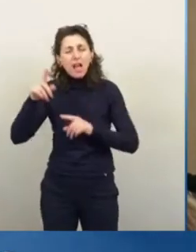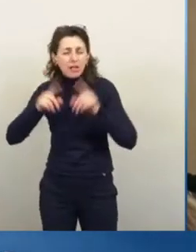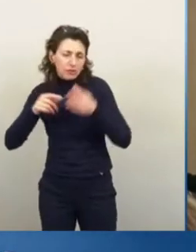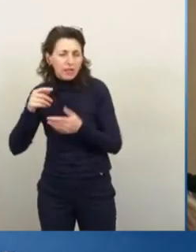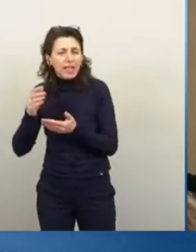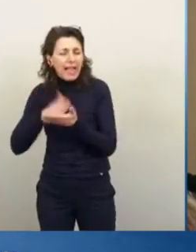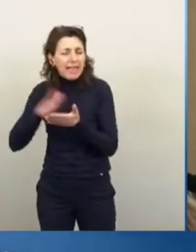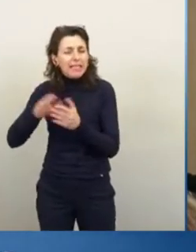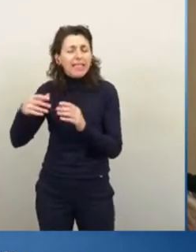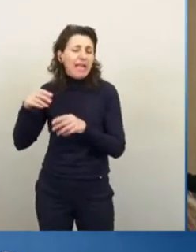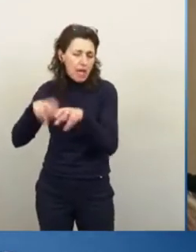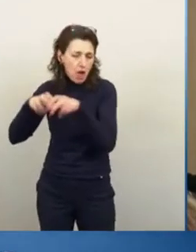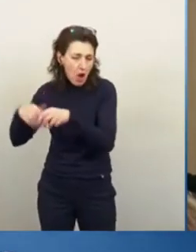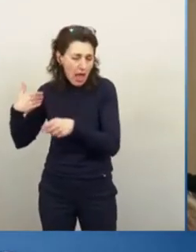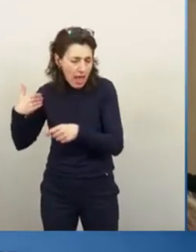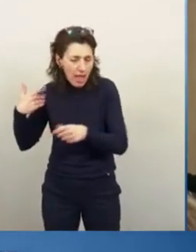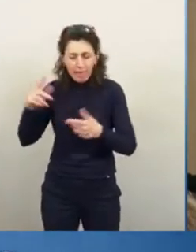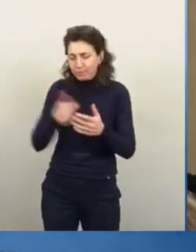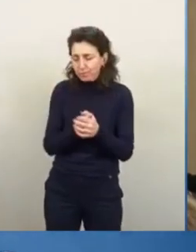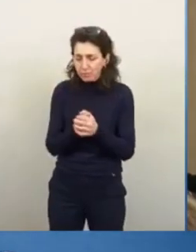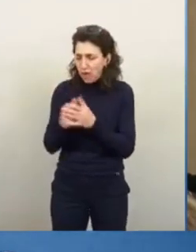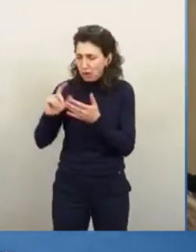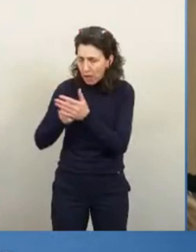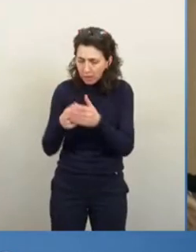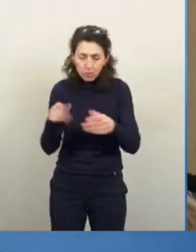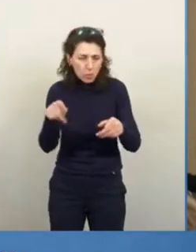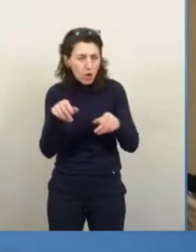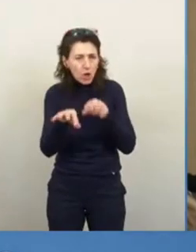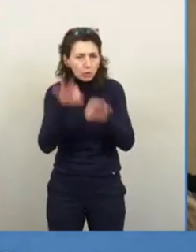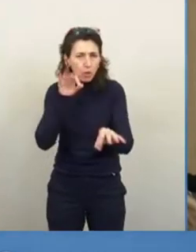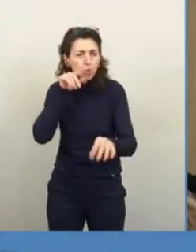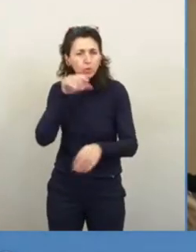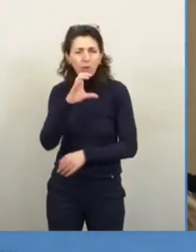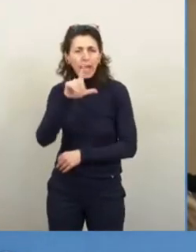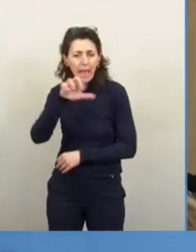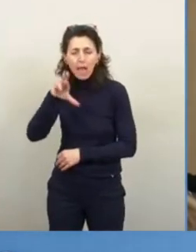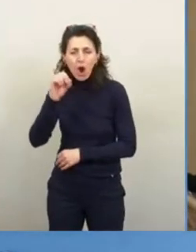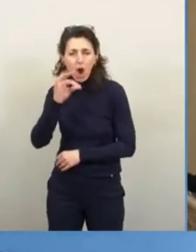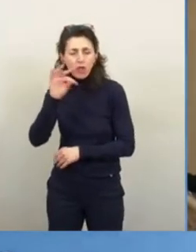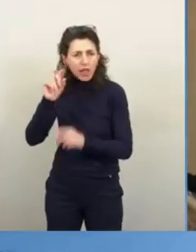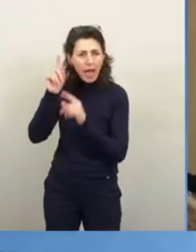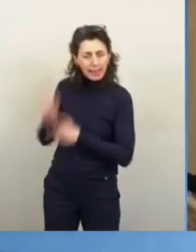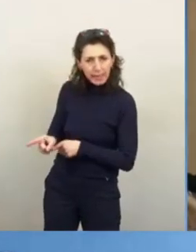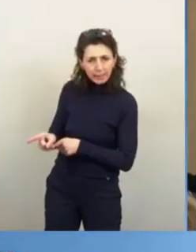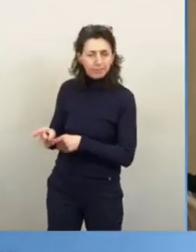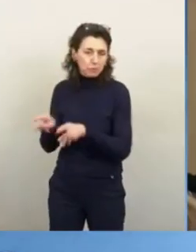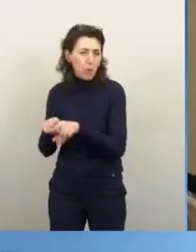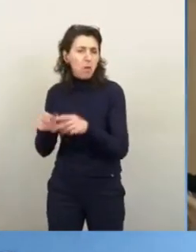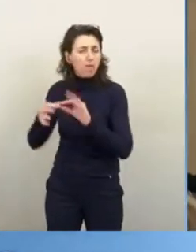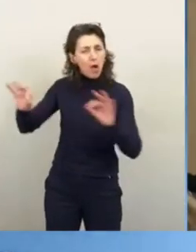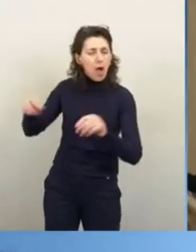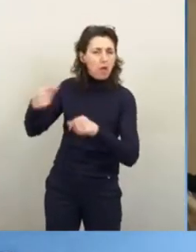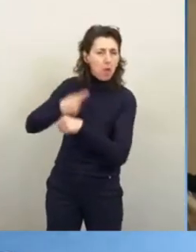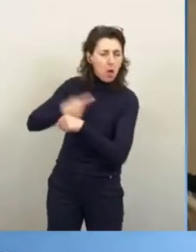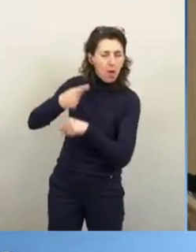d'attaquer l'un de ces de ces auteurs pour diffamation monsieur clairotte vous avez perdu cette procédure et vous avez été